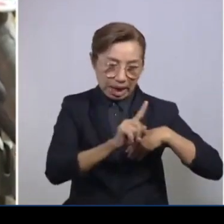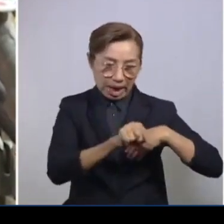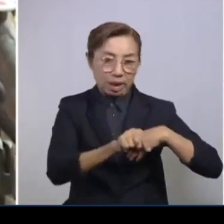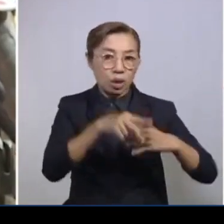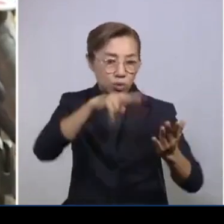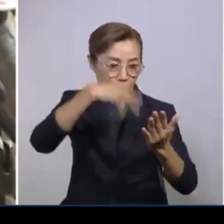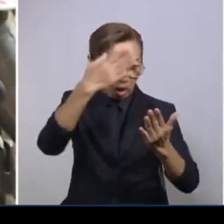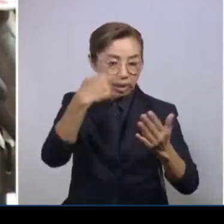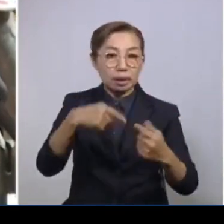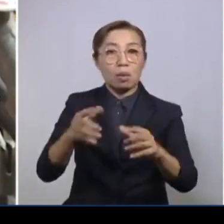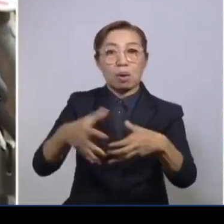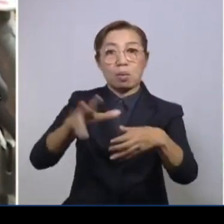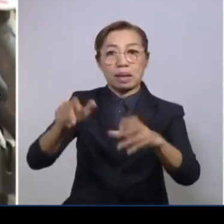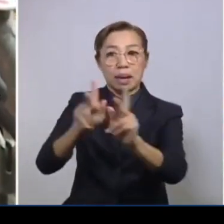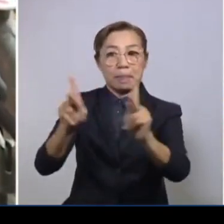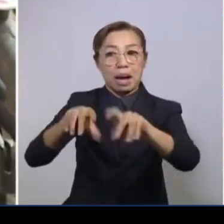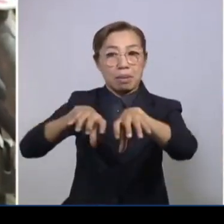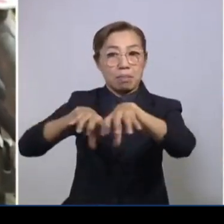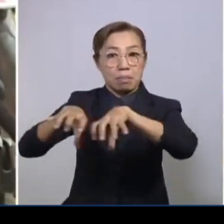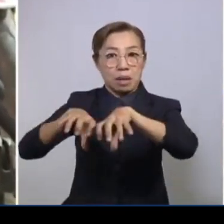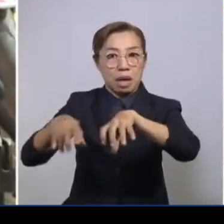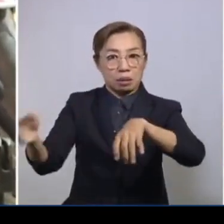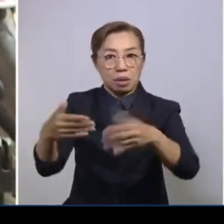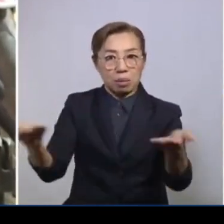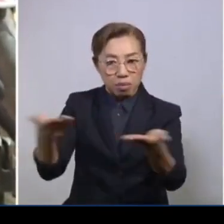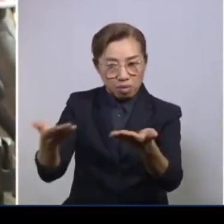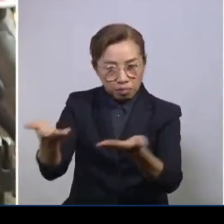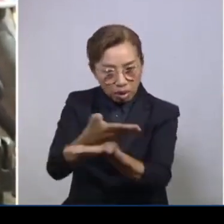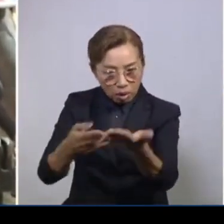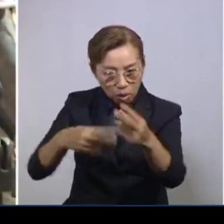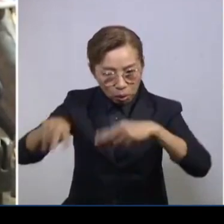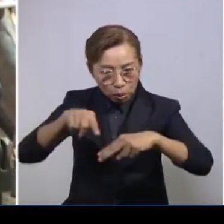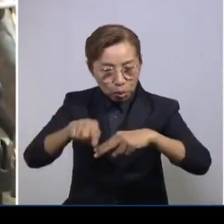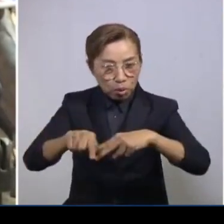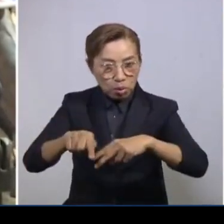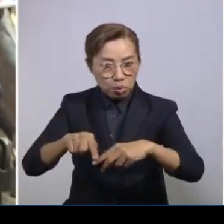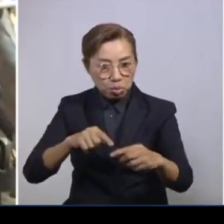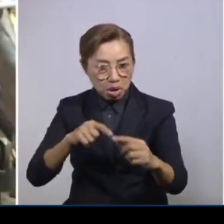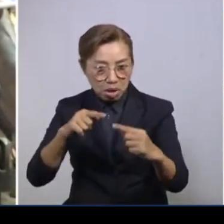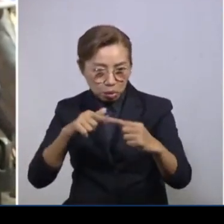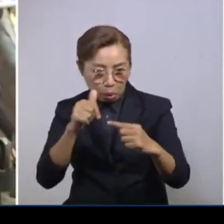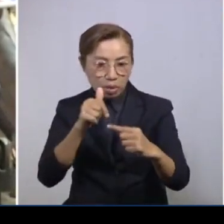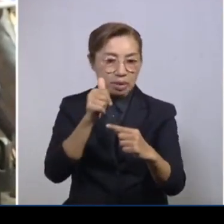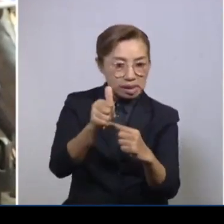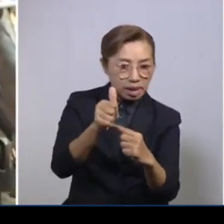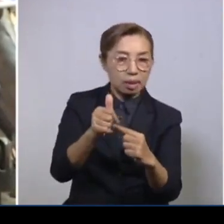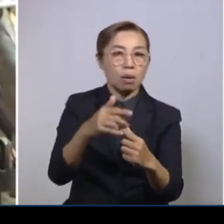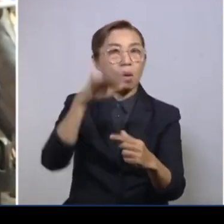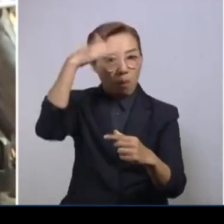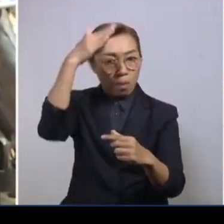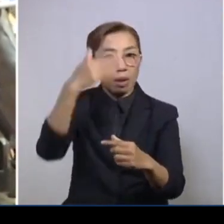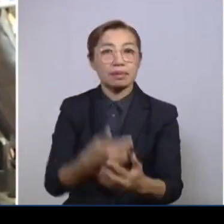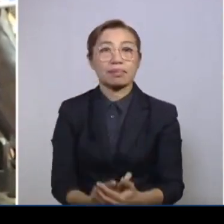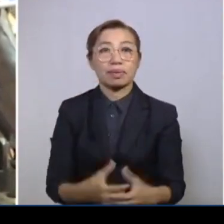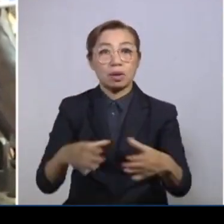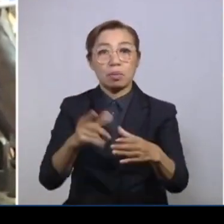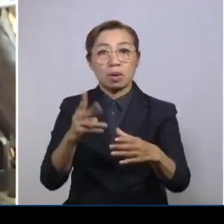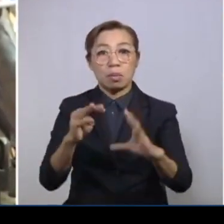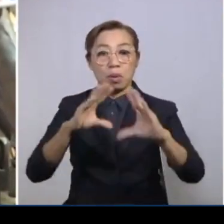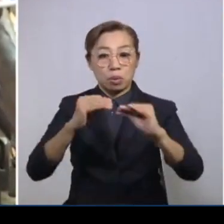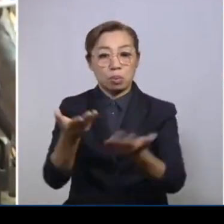กรรมการบริหารพรรคนะครับร่วมพิจารณาเพื่อหาสิ่งที่มีความเหมาะสมกันนอกจากนี้นะครับในการประชุมคณะรัฐมนตรี